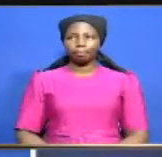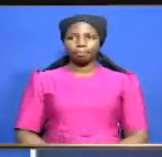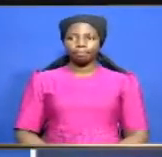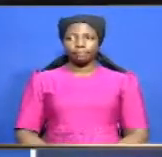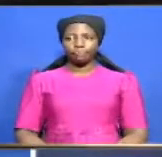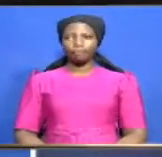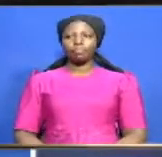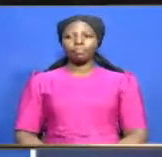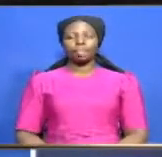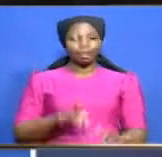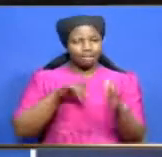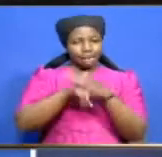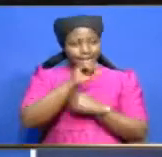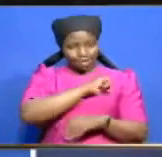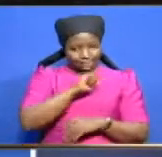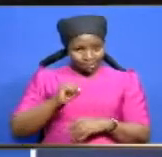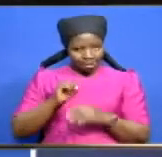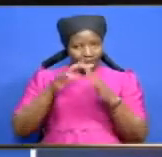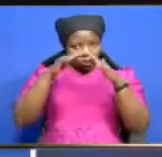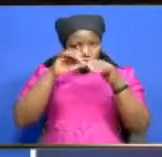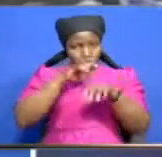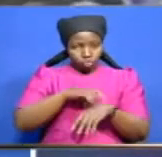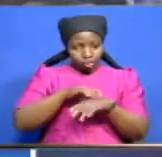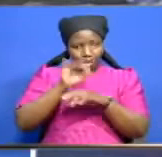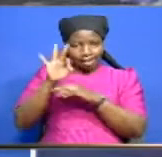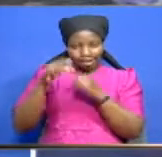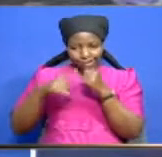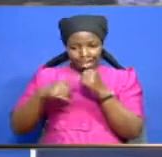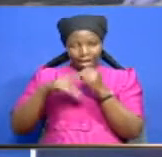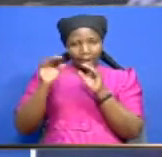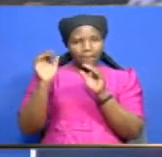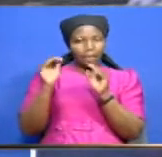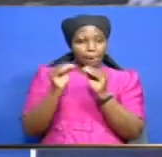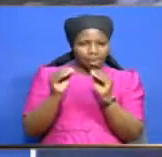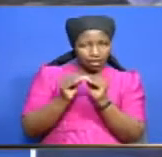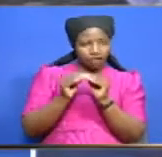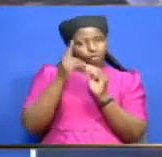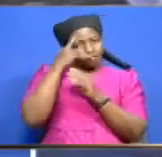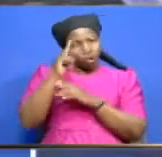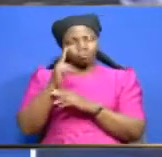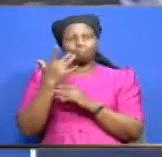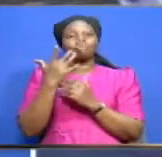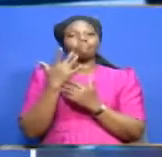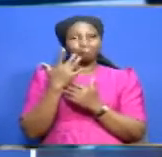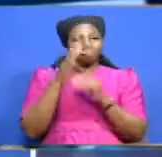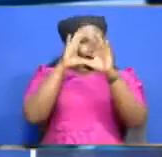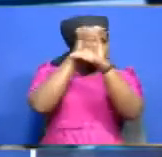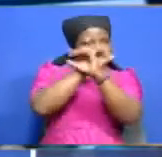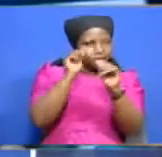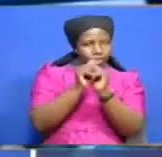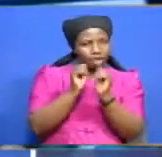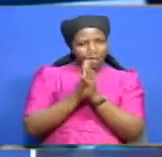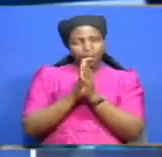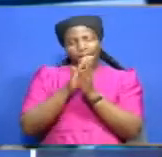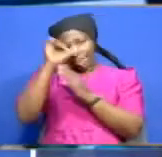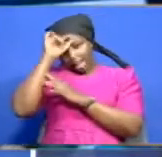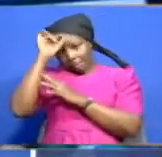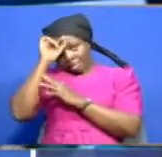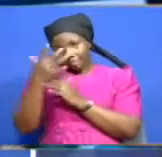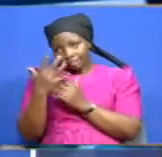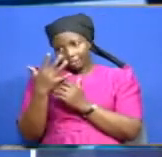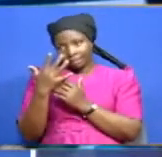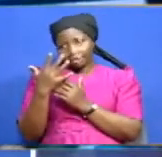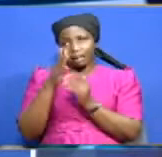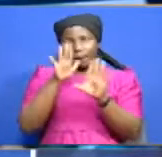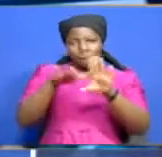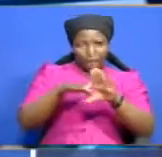Akiongea katika ikulu ya Nairobi wakati wa mkutano wa 36 wa viongozi wa nchi na serikali mataifa wanachama wa IGAD uliofanywa kupitia